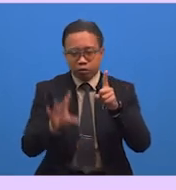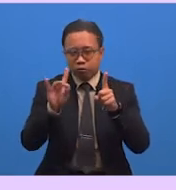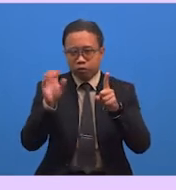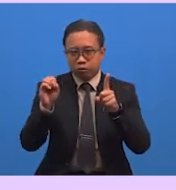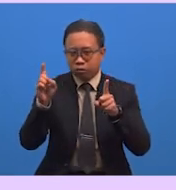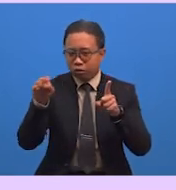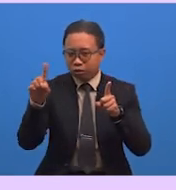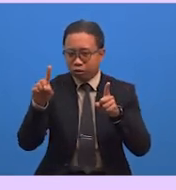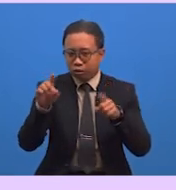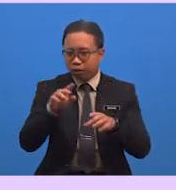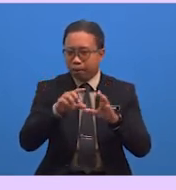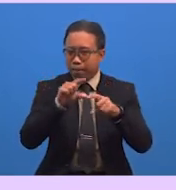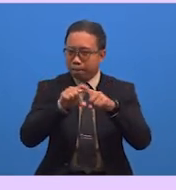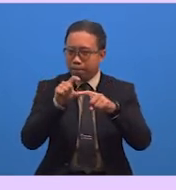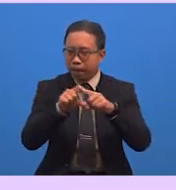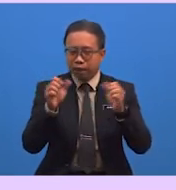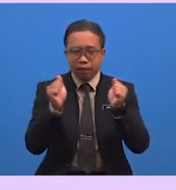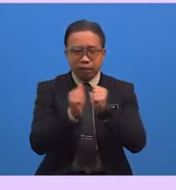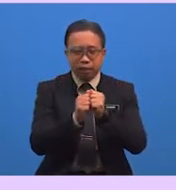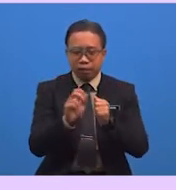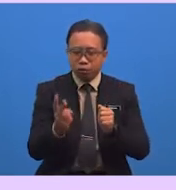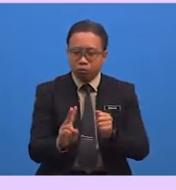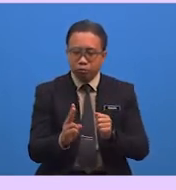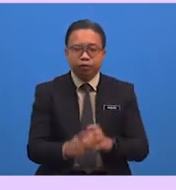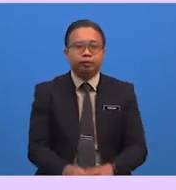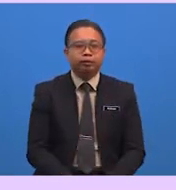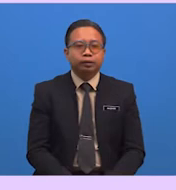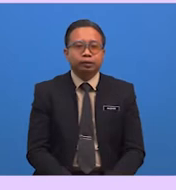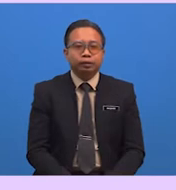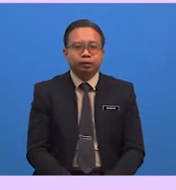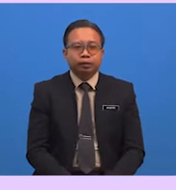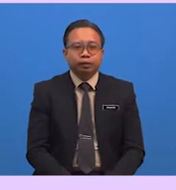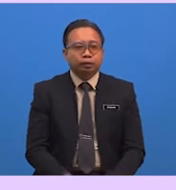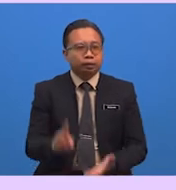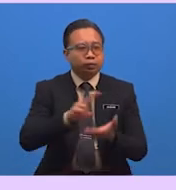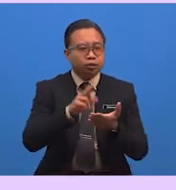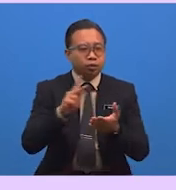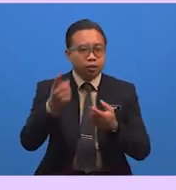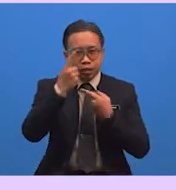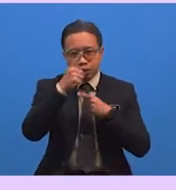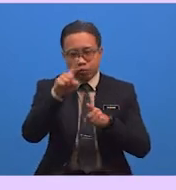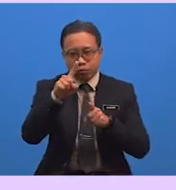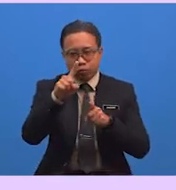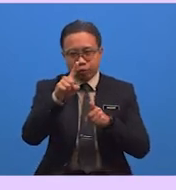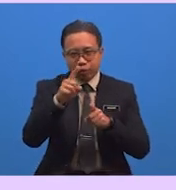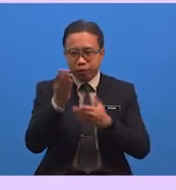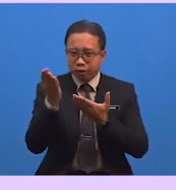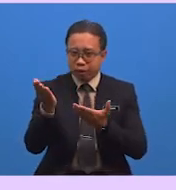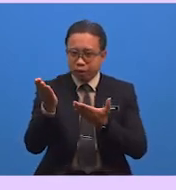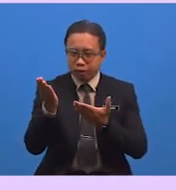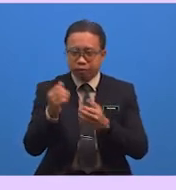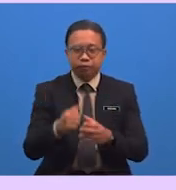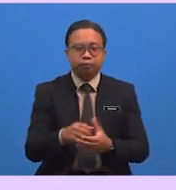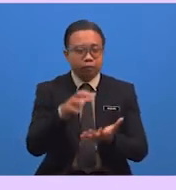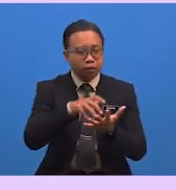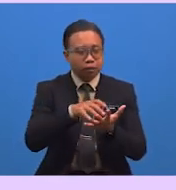180 darjah perlu dibahagikan dengan 12. bacakan jawapan yang tertera